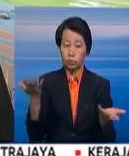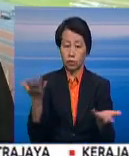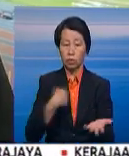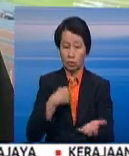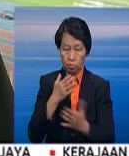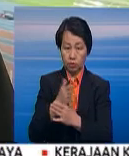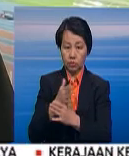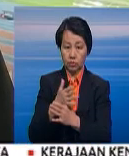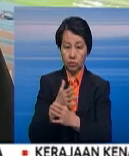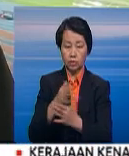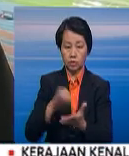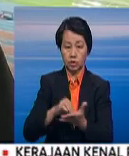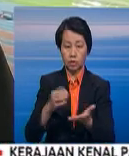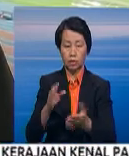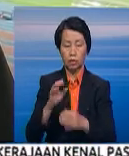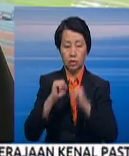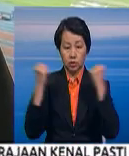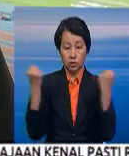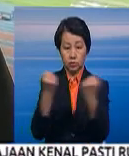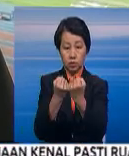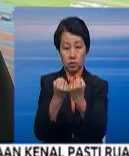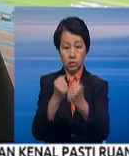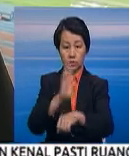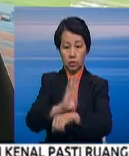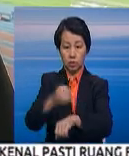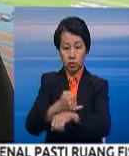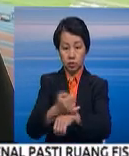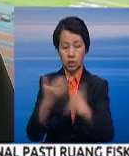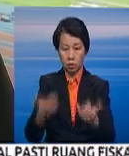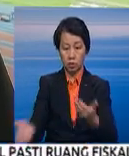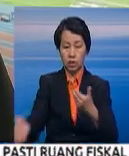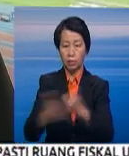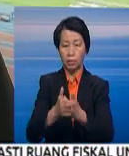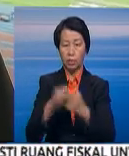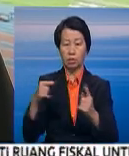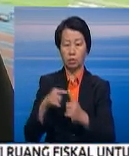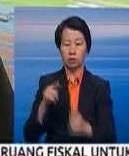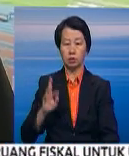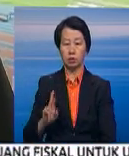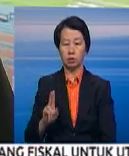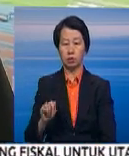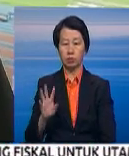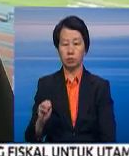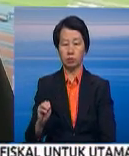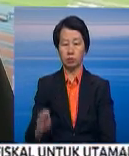kongsikan di Stadium Nasional Bukit Jalil. Kembali kepada rakan penyampai di Angkasa Puri.